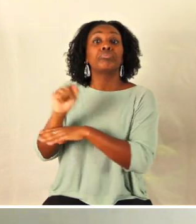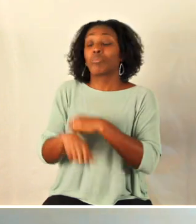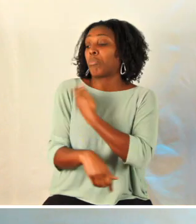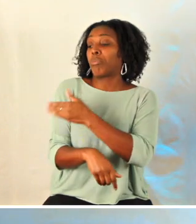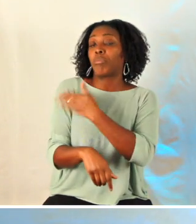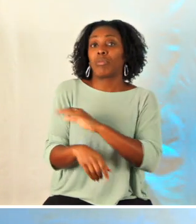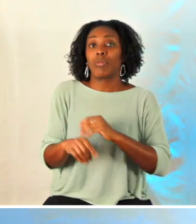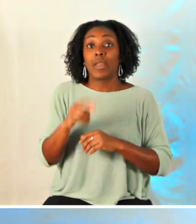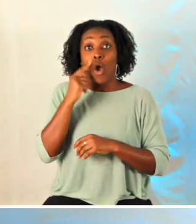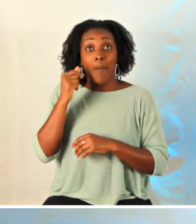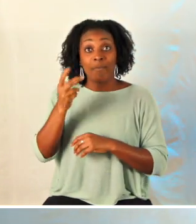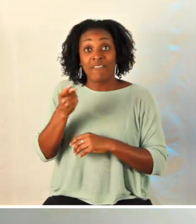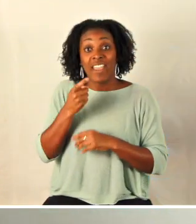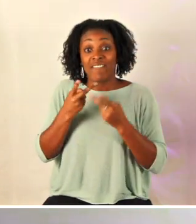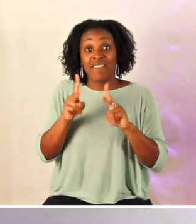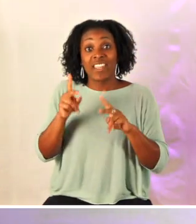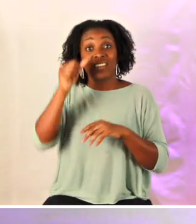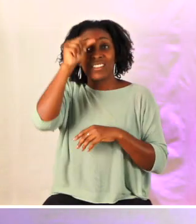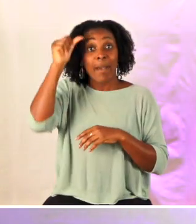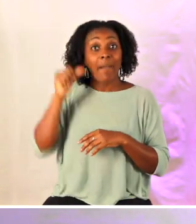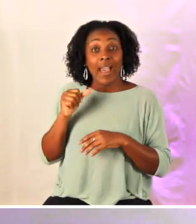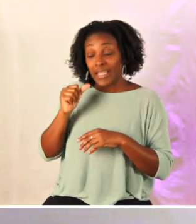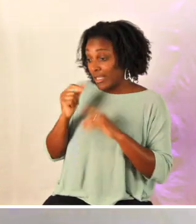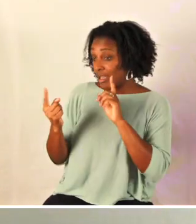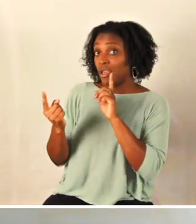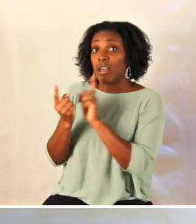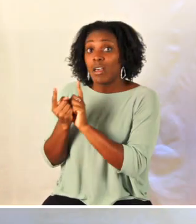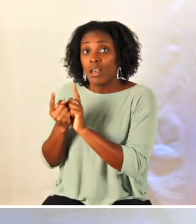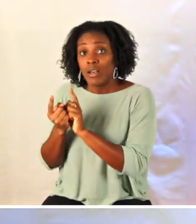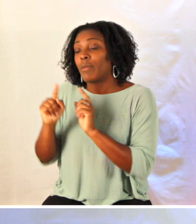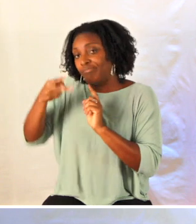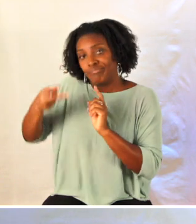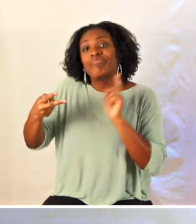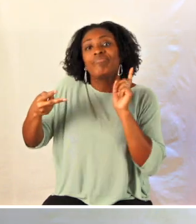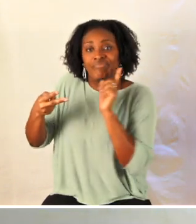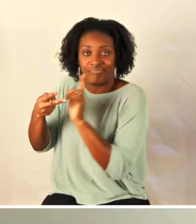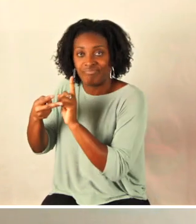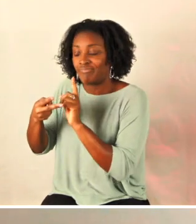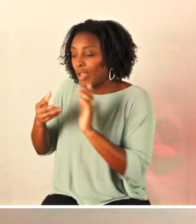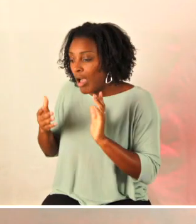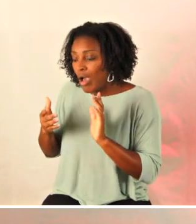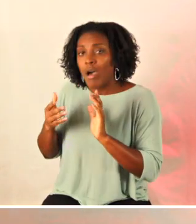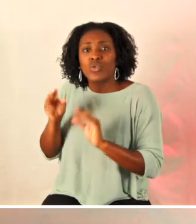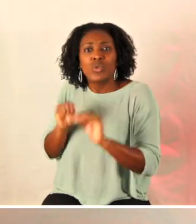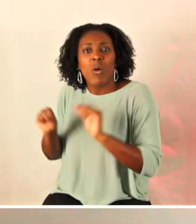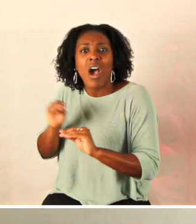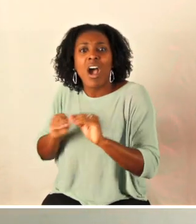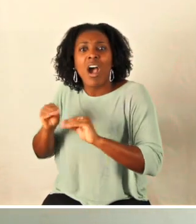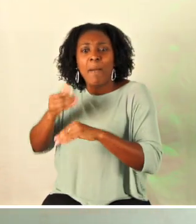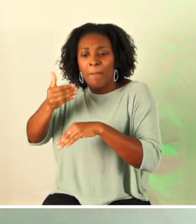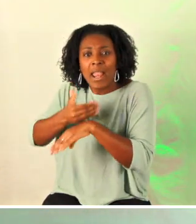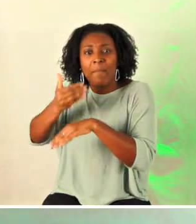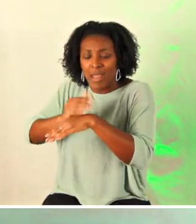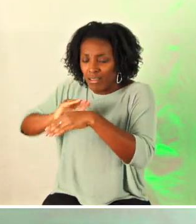ému de compassion quand il l'a vu. Il s'approcha, banda ses plaies et versa de l'huile